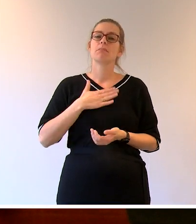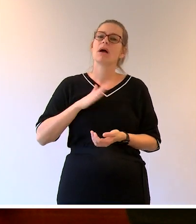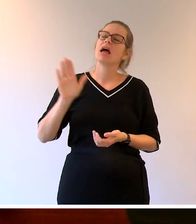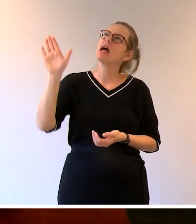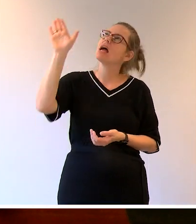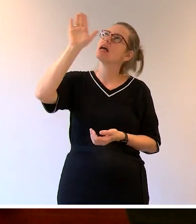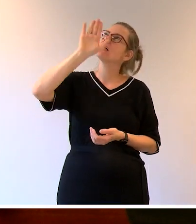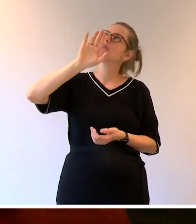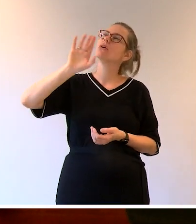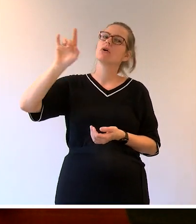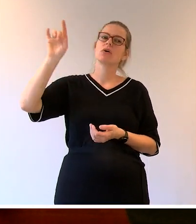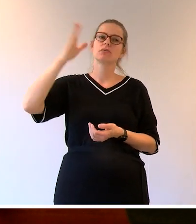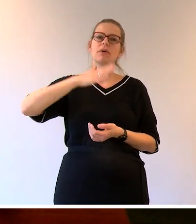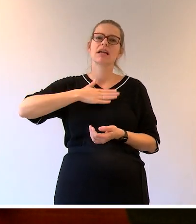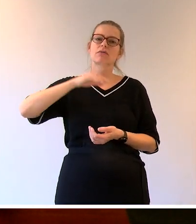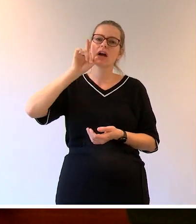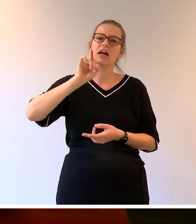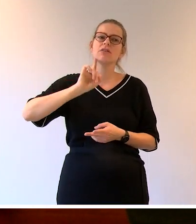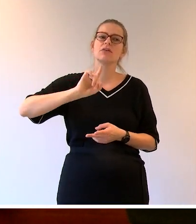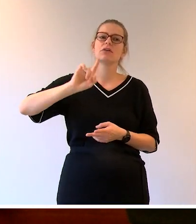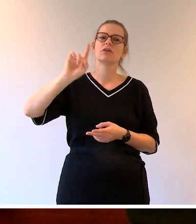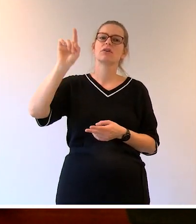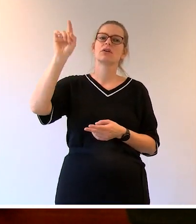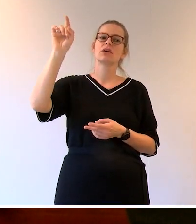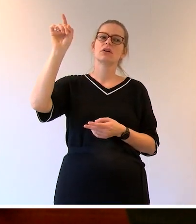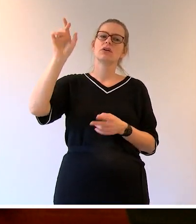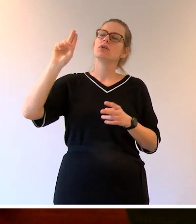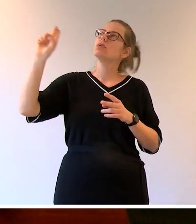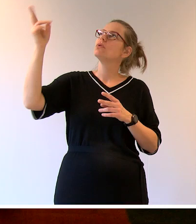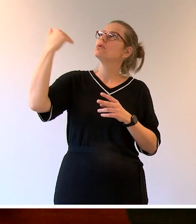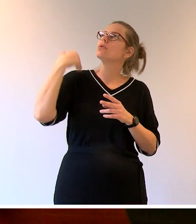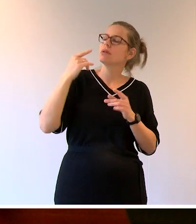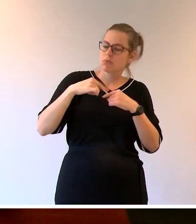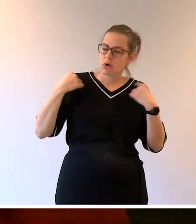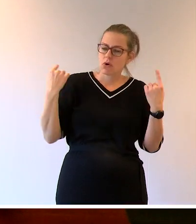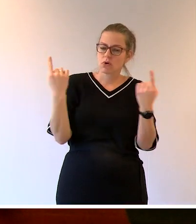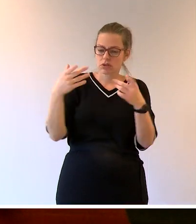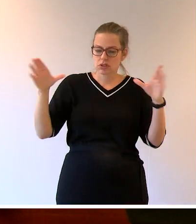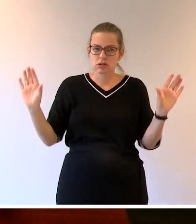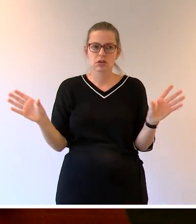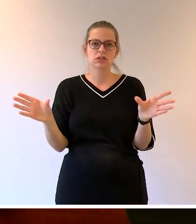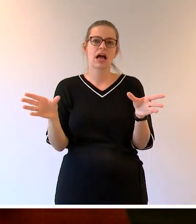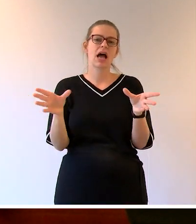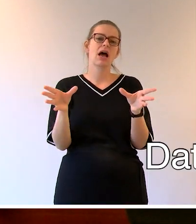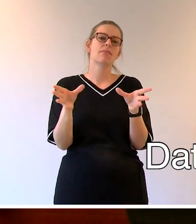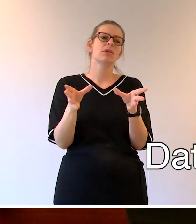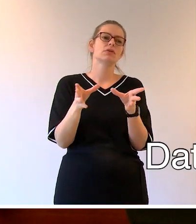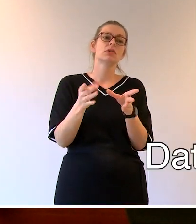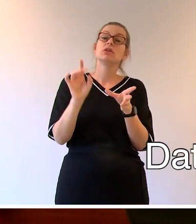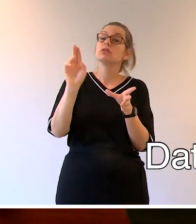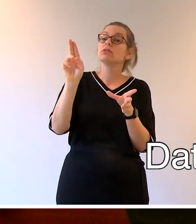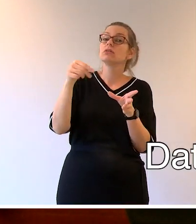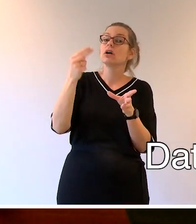Mijn God, mijn Vader, u riep ons hier tezamen, dat